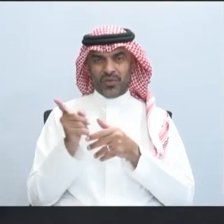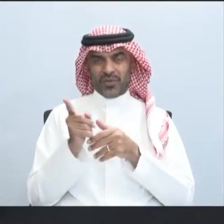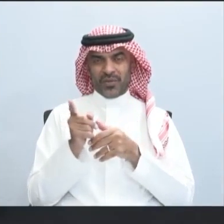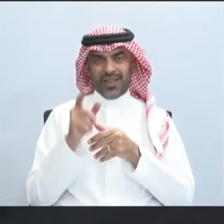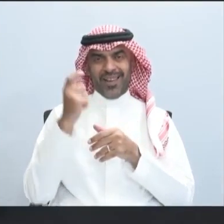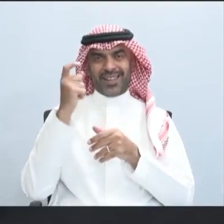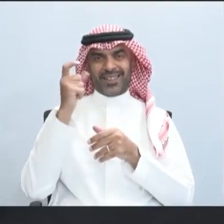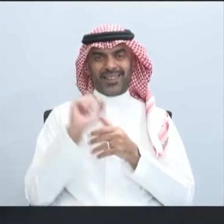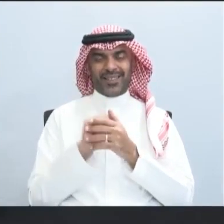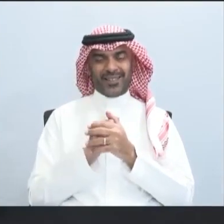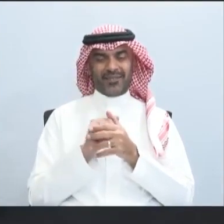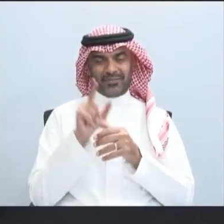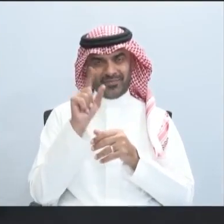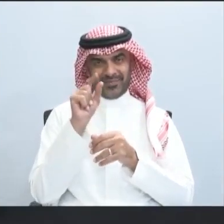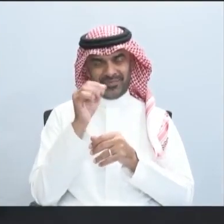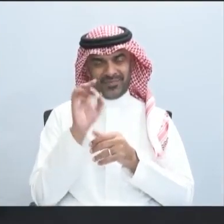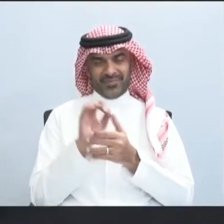ازرق احسنتم